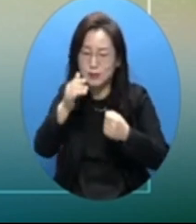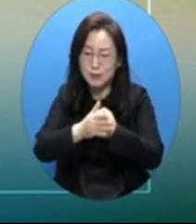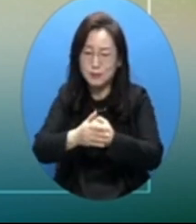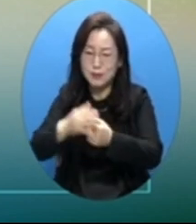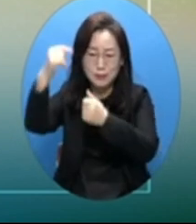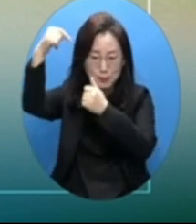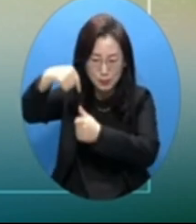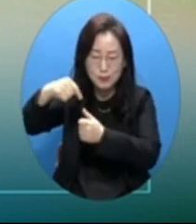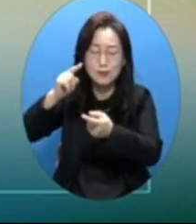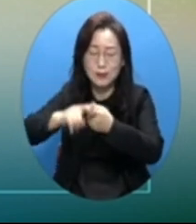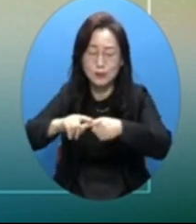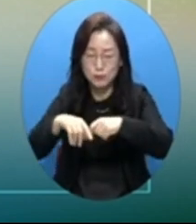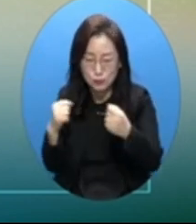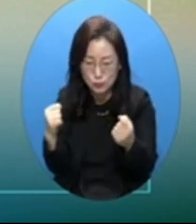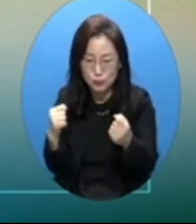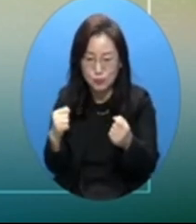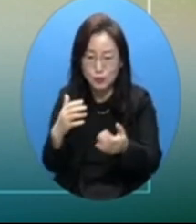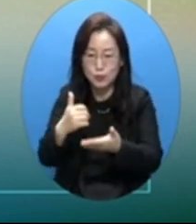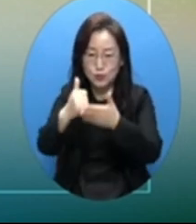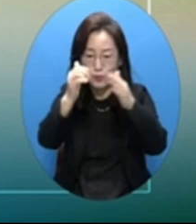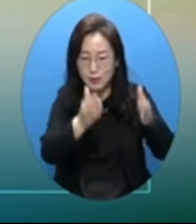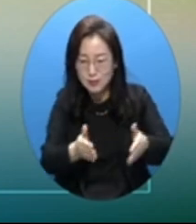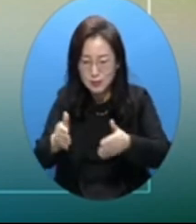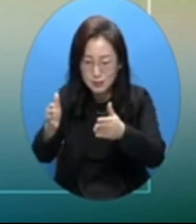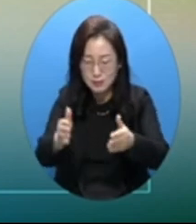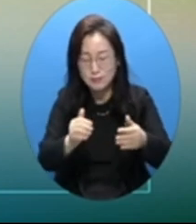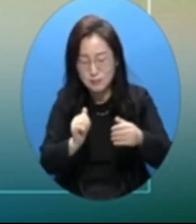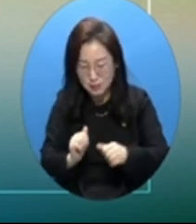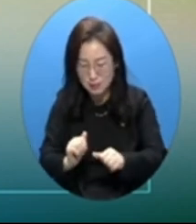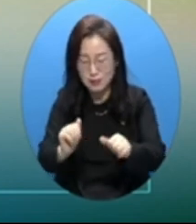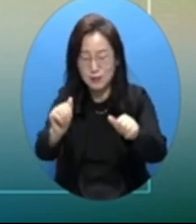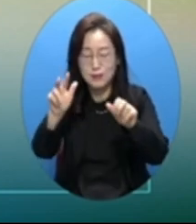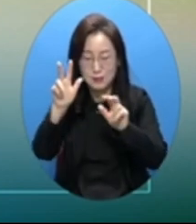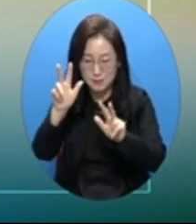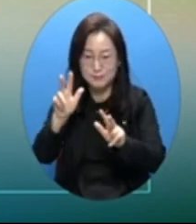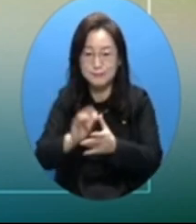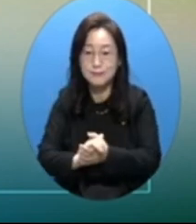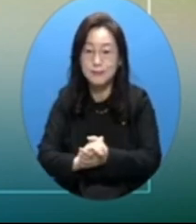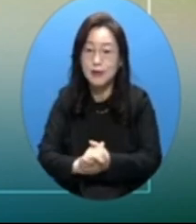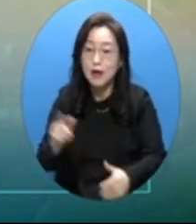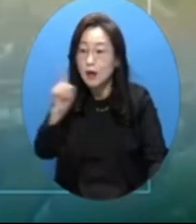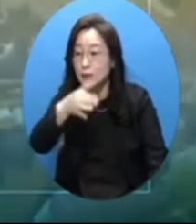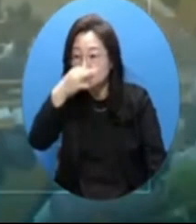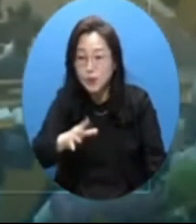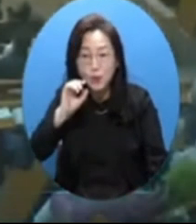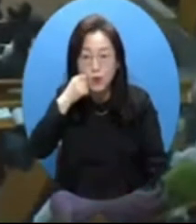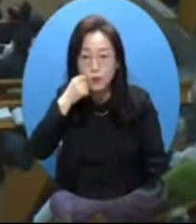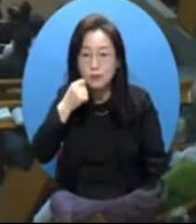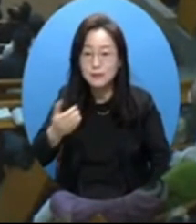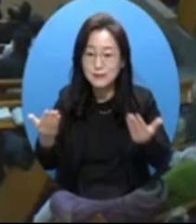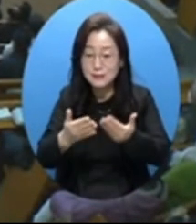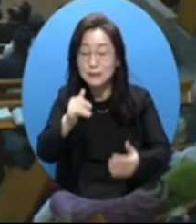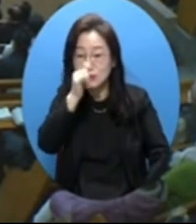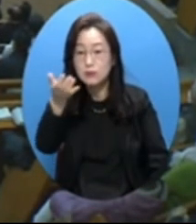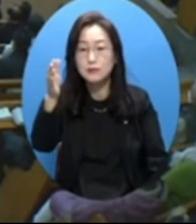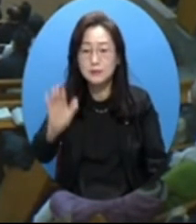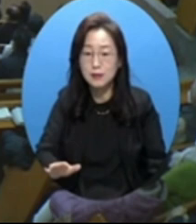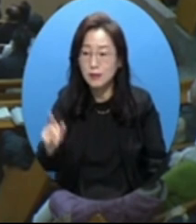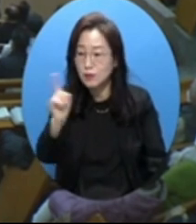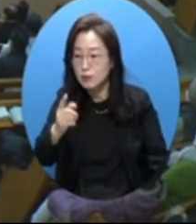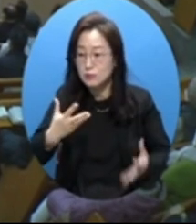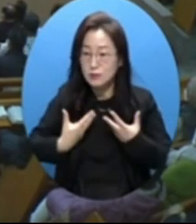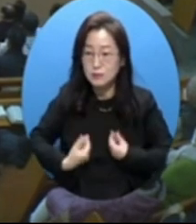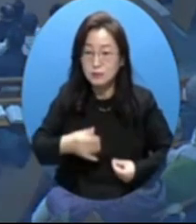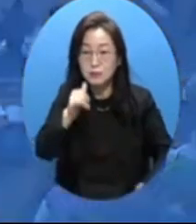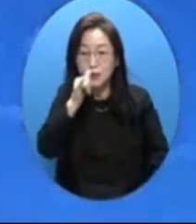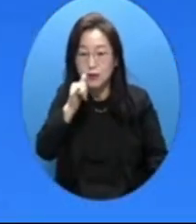명령에 순종의 죄를 가겠습니다 아무리 힘들고 어른이 있어도 어떤